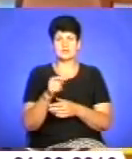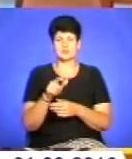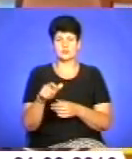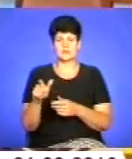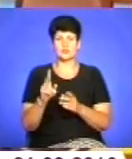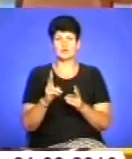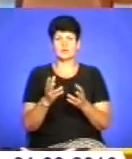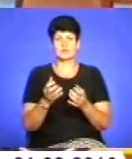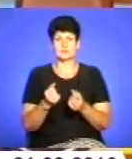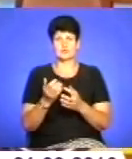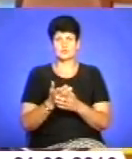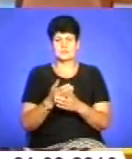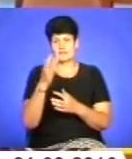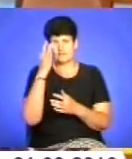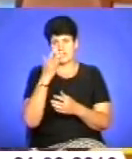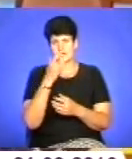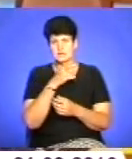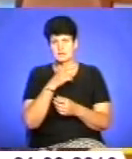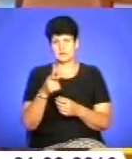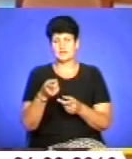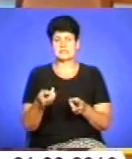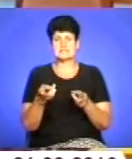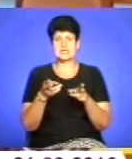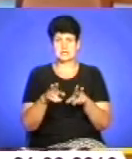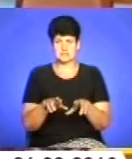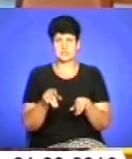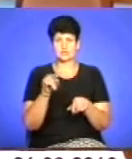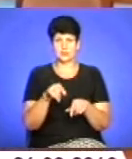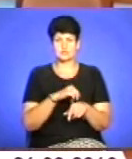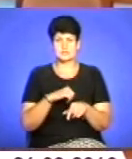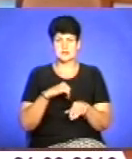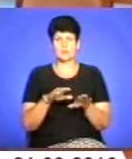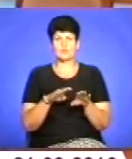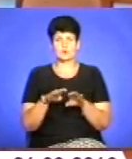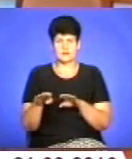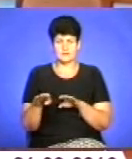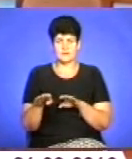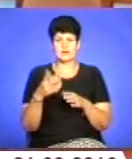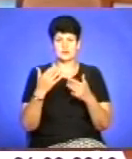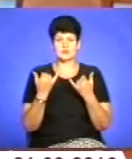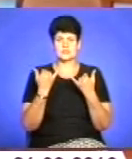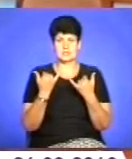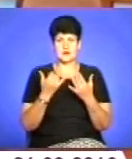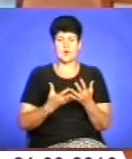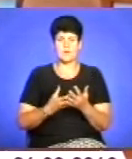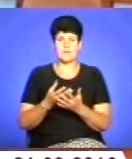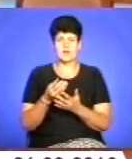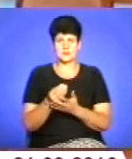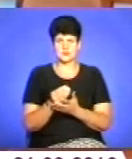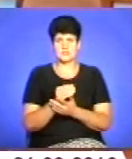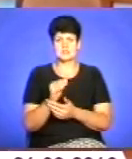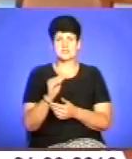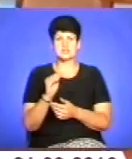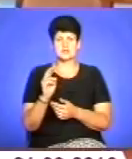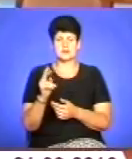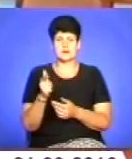отримують субсидію в літній період, вона залишиться на тому самому рівні. Тобто, якщо вони зараз оплачують за житлово-комунальні